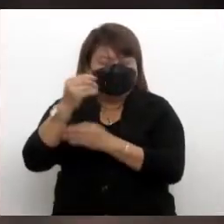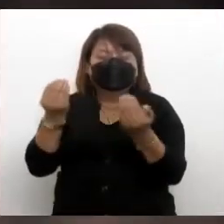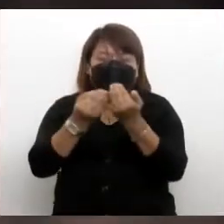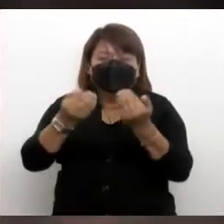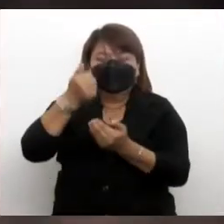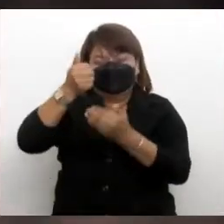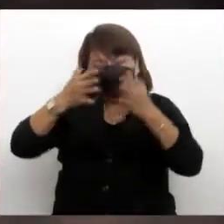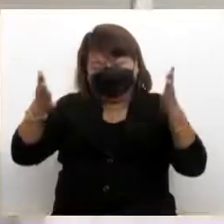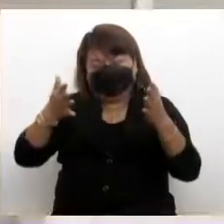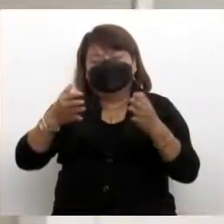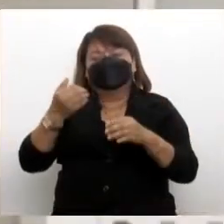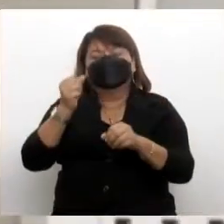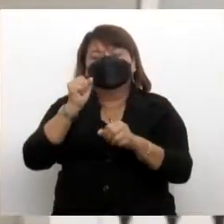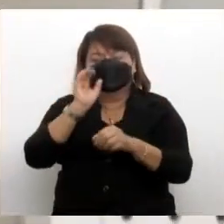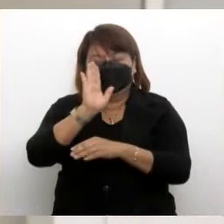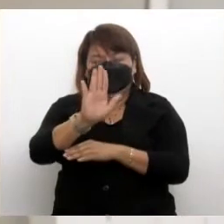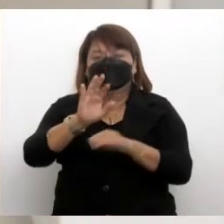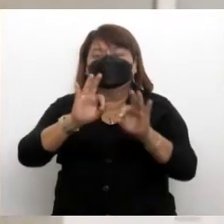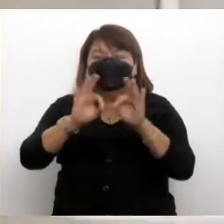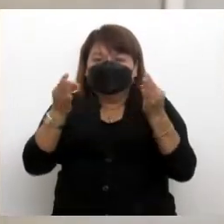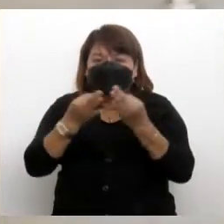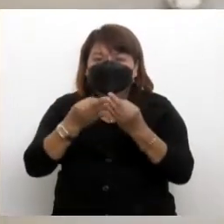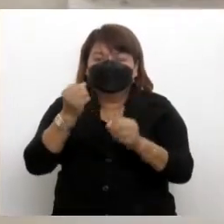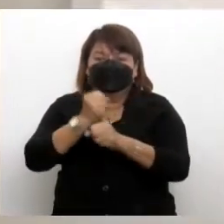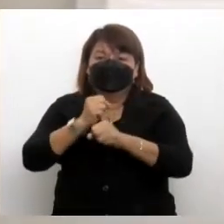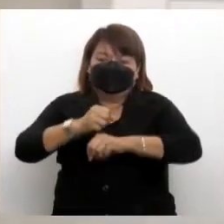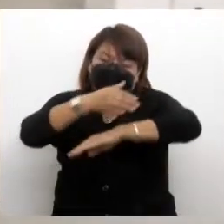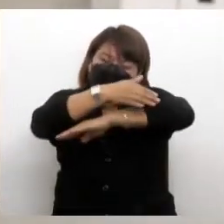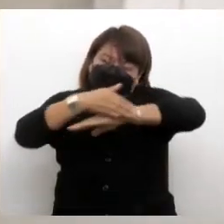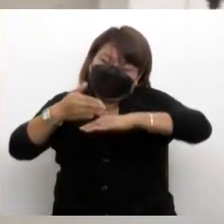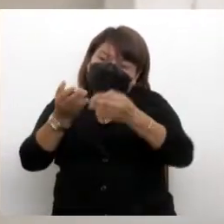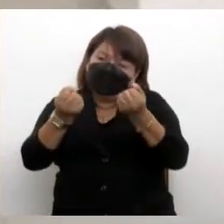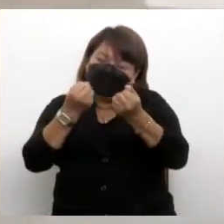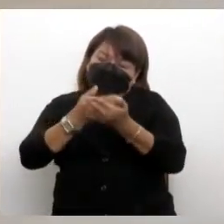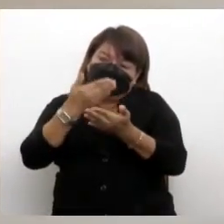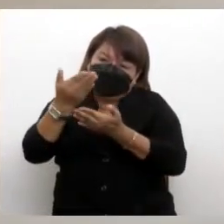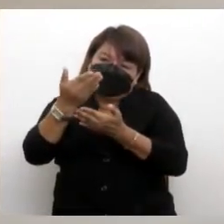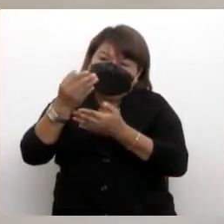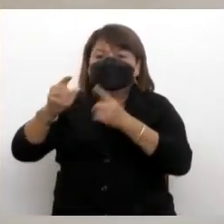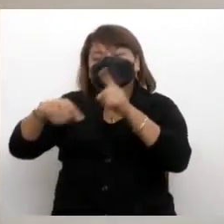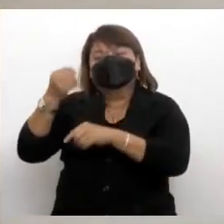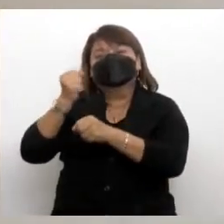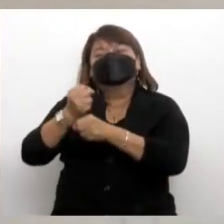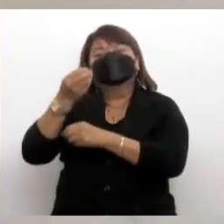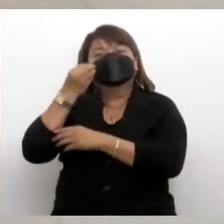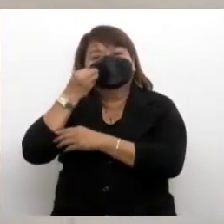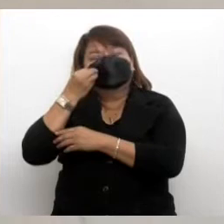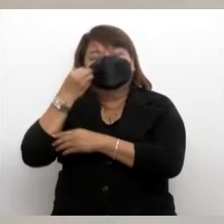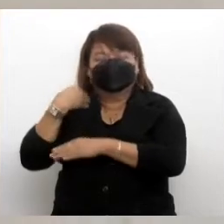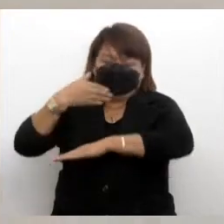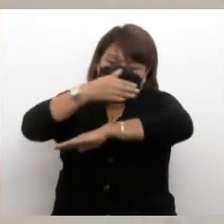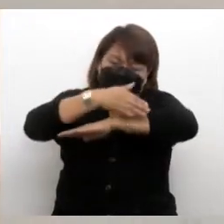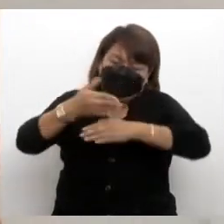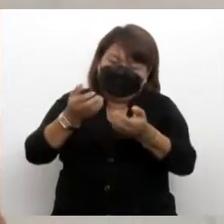ถาบันครอบครัวค่ะในเรื่องของการทำบัญชีรายรับรายจ่ายเขาก็เอากลับไปทำที่บ้านค่ะเขาก็จะมีบัญชีรายรับรายจ่าย